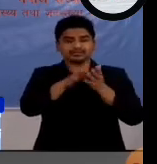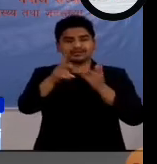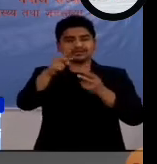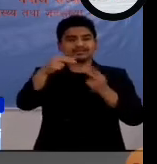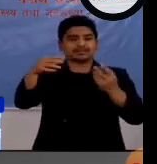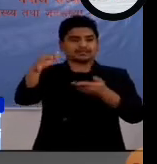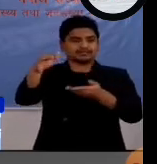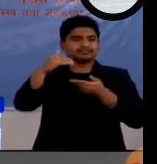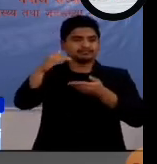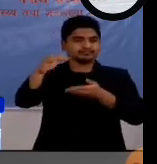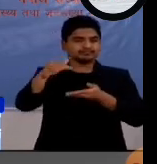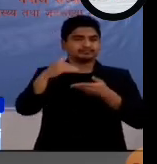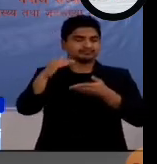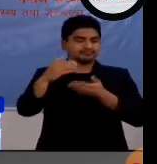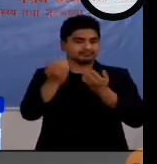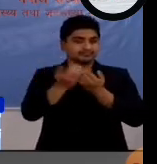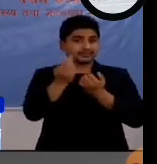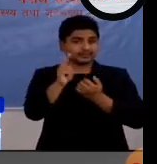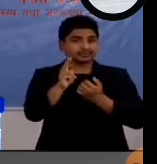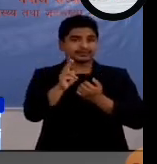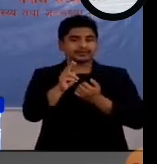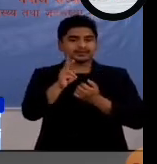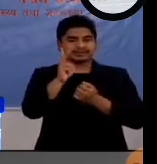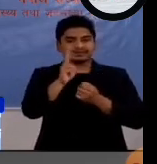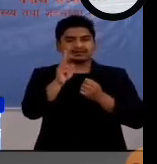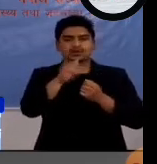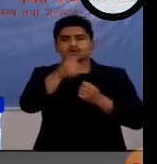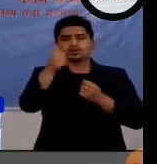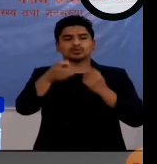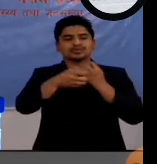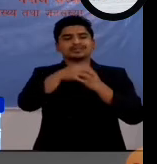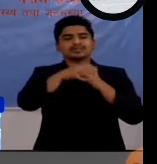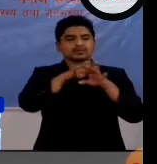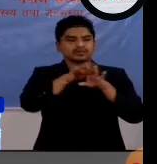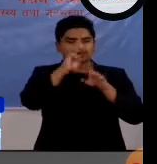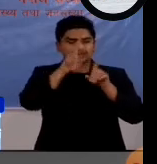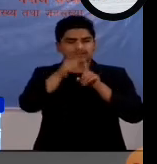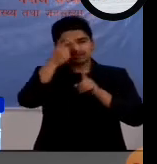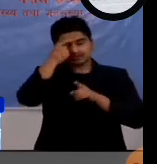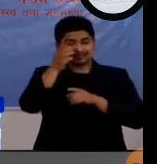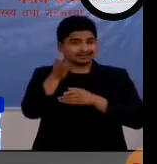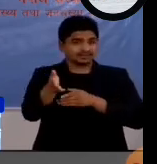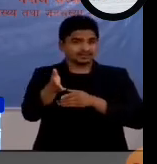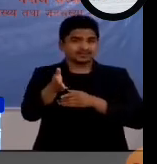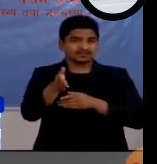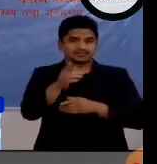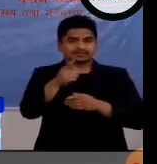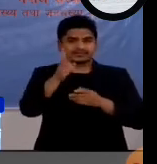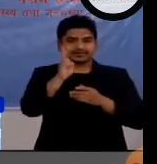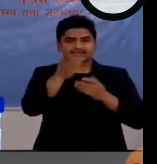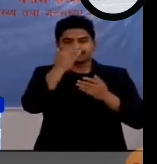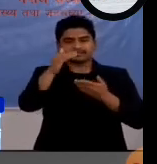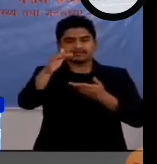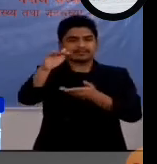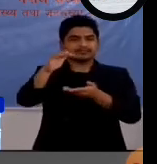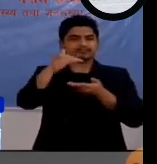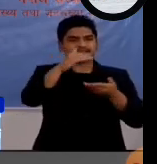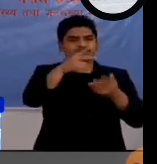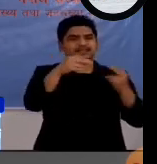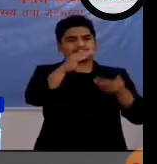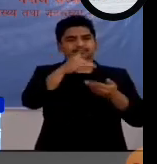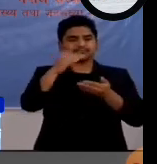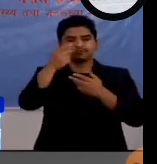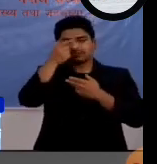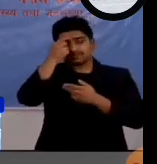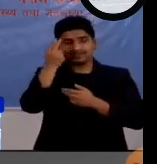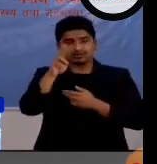जसो सामानहरू आयात गर्ने गर्थ्यौं र अन्य तेस्रो मुलुकका देशहरूमा पनि यो समस्या भएदेखि आयातको हामीलाई समस्या भएको